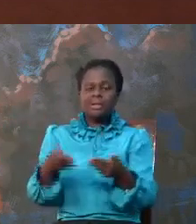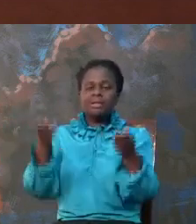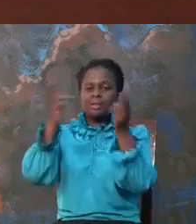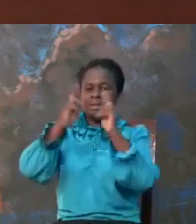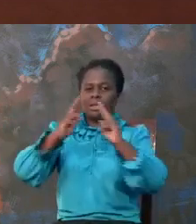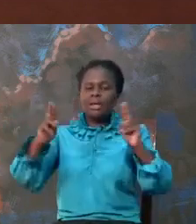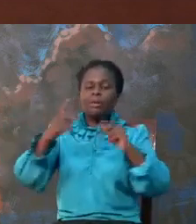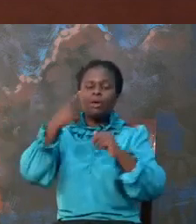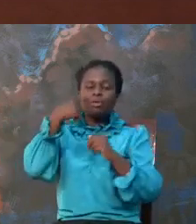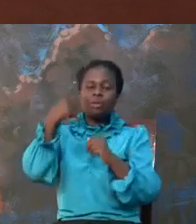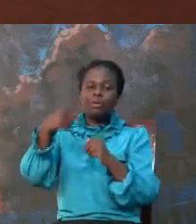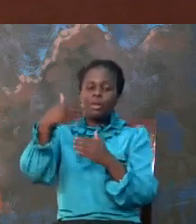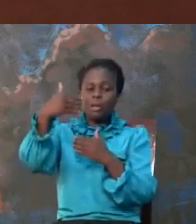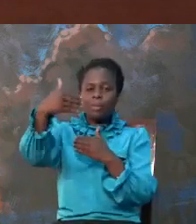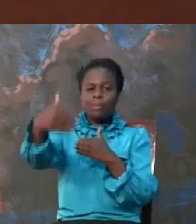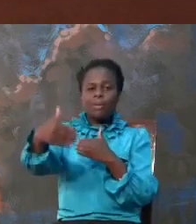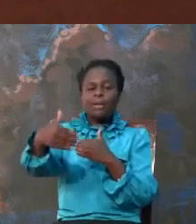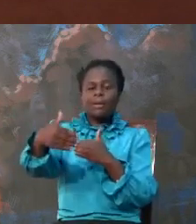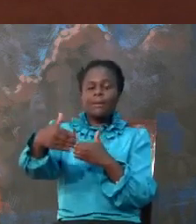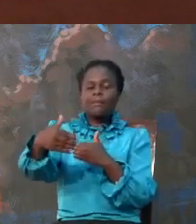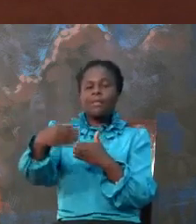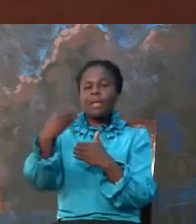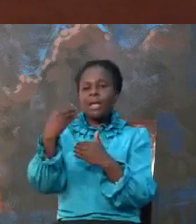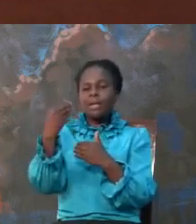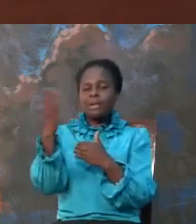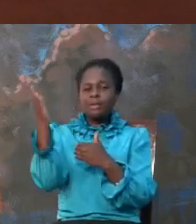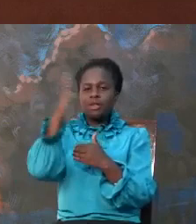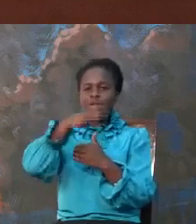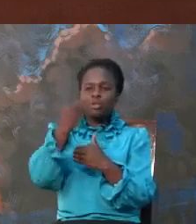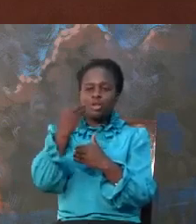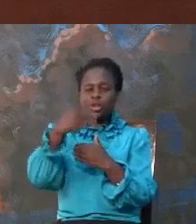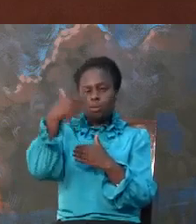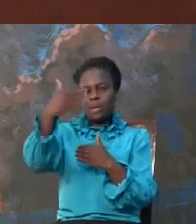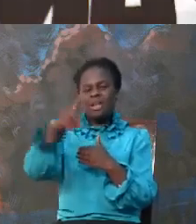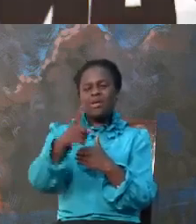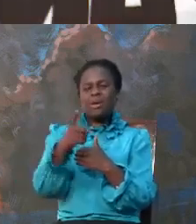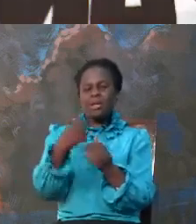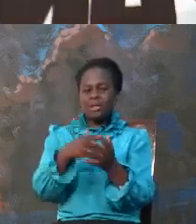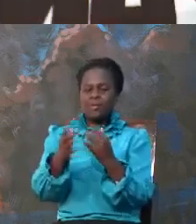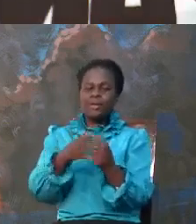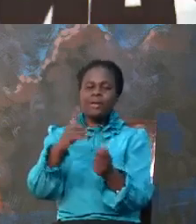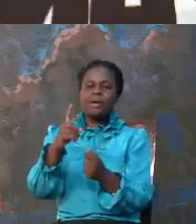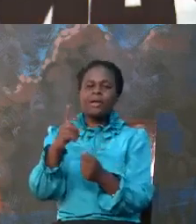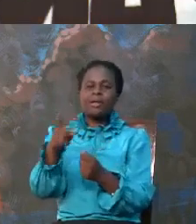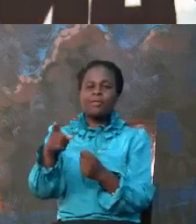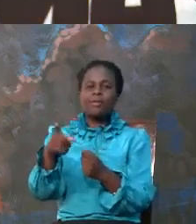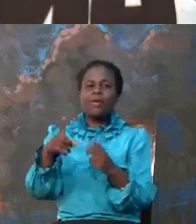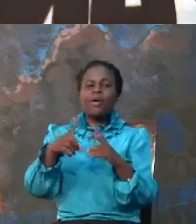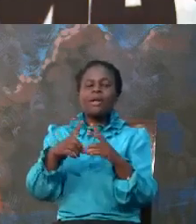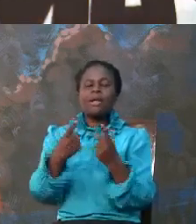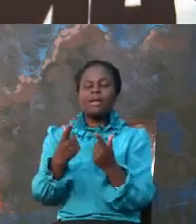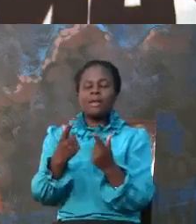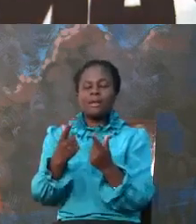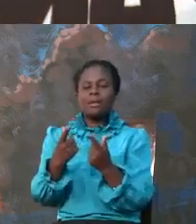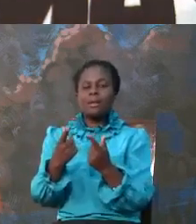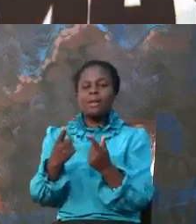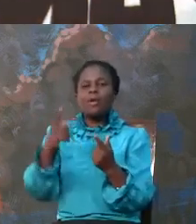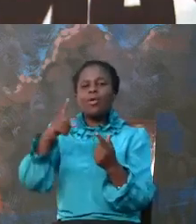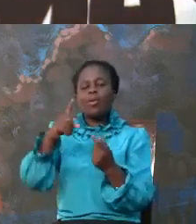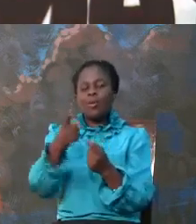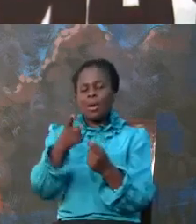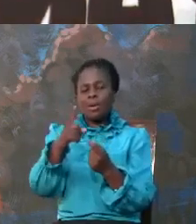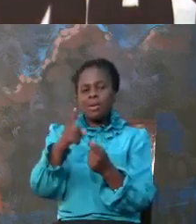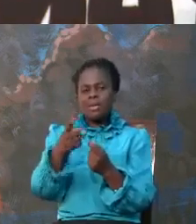Tutakuja kuona hapo mbele siku chache baadaye kwa nini inakuwa hivyo. Lakini naomba uelewe jambo hili ya kwamba kwa